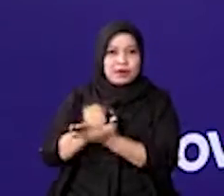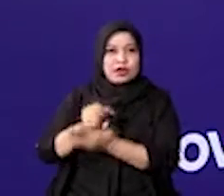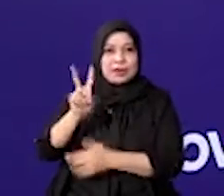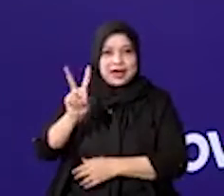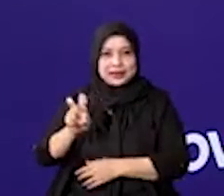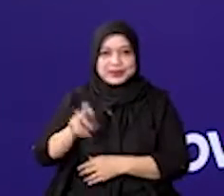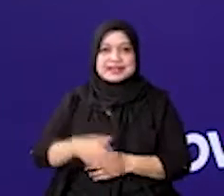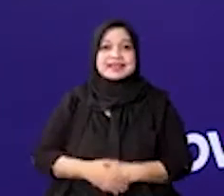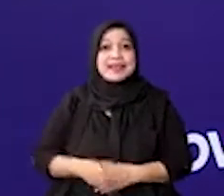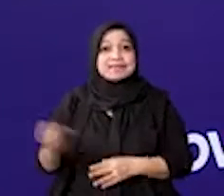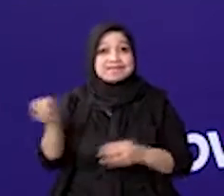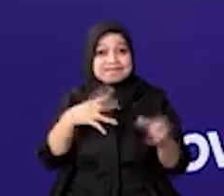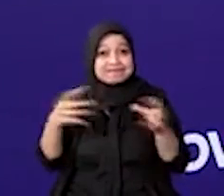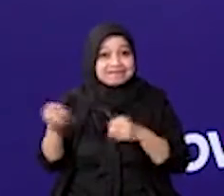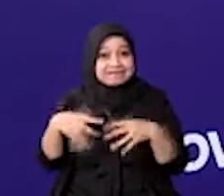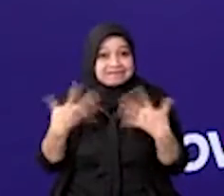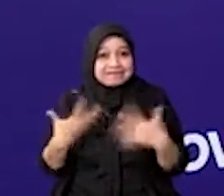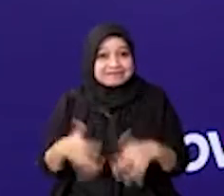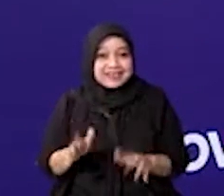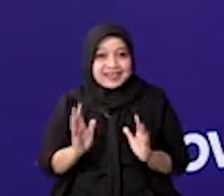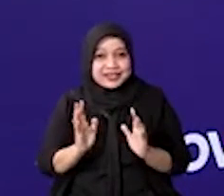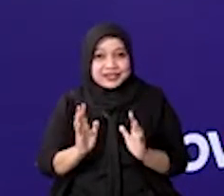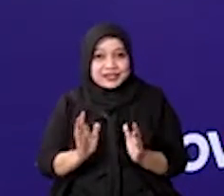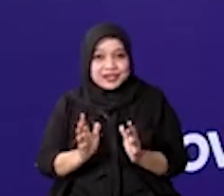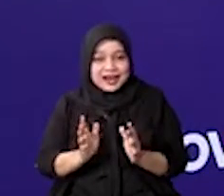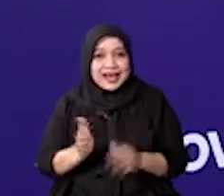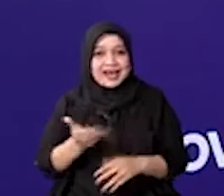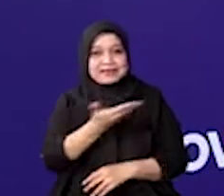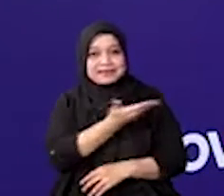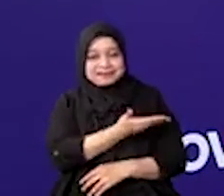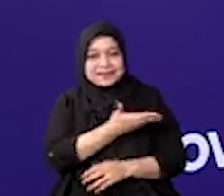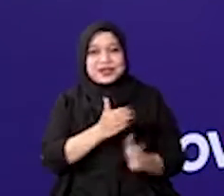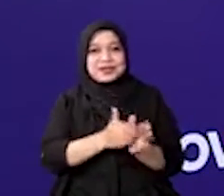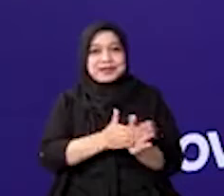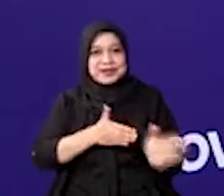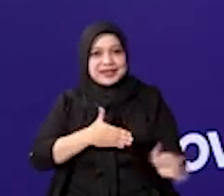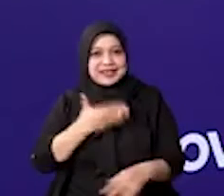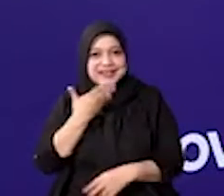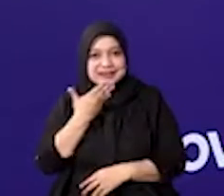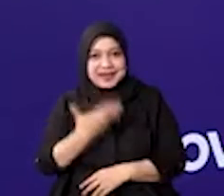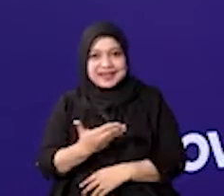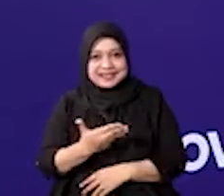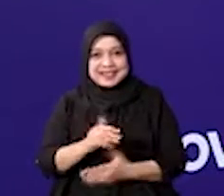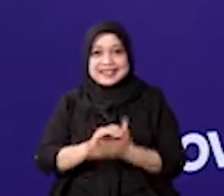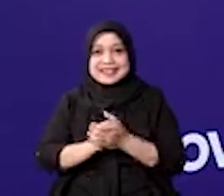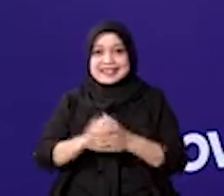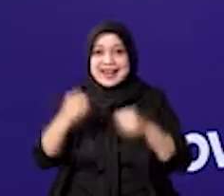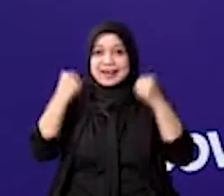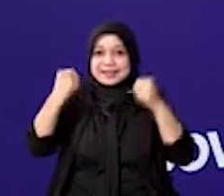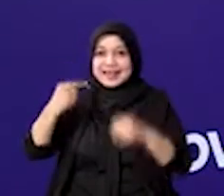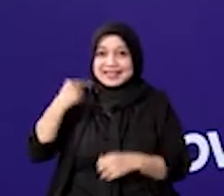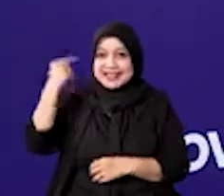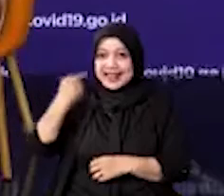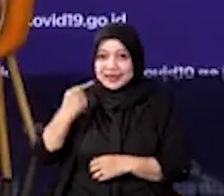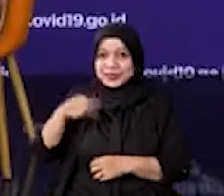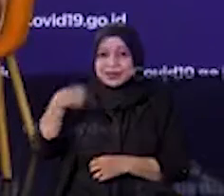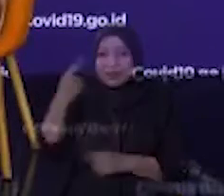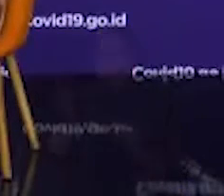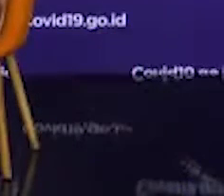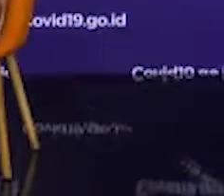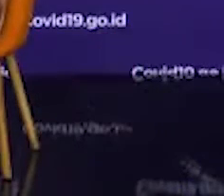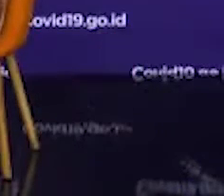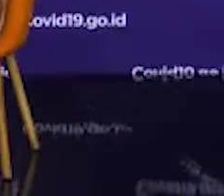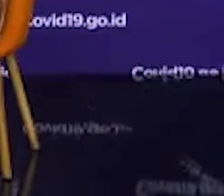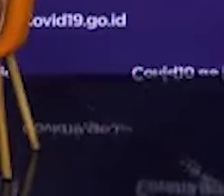hari ini saya Nilu Puspa bersama dengan seluruh tim yang bertugas dan juga para pembicara pamit undur diri Terima kasih salam sehat selalu